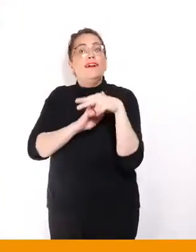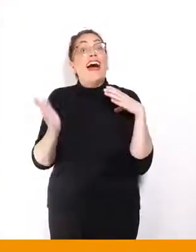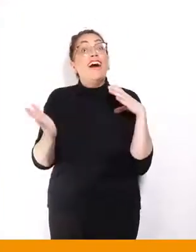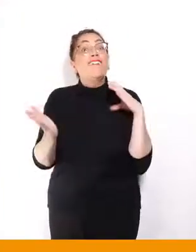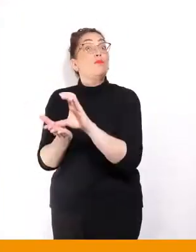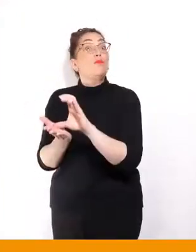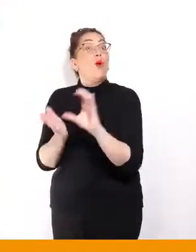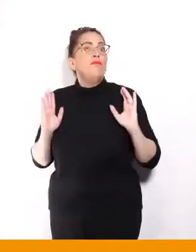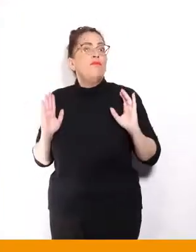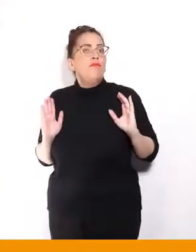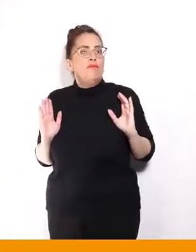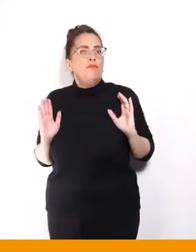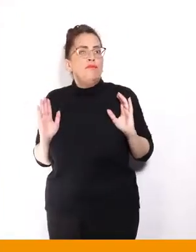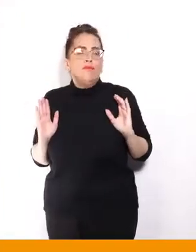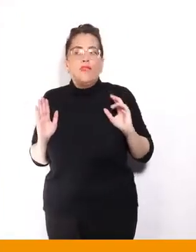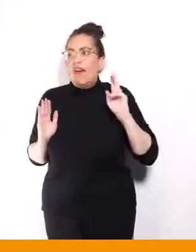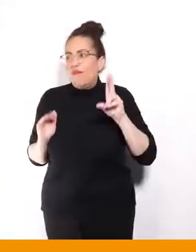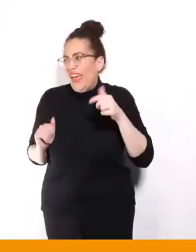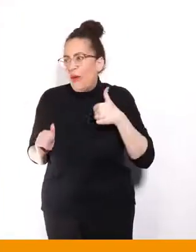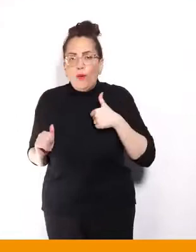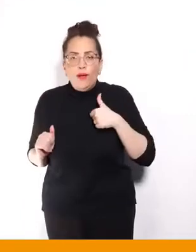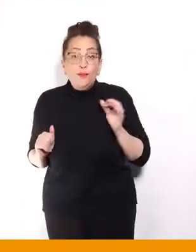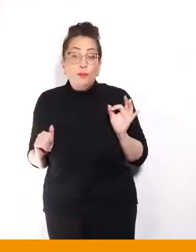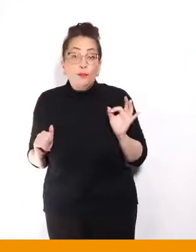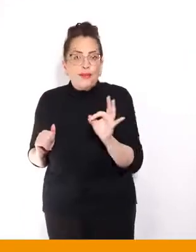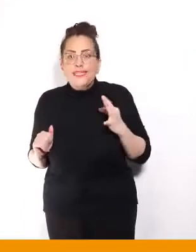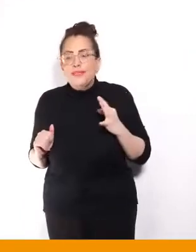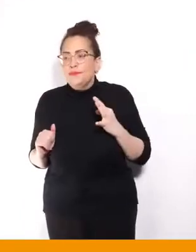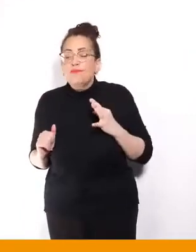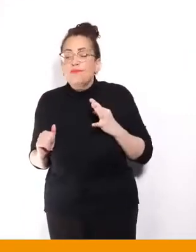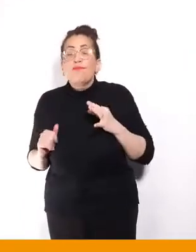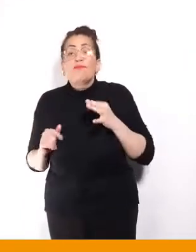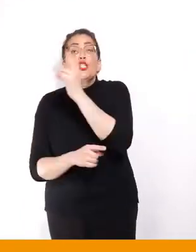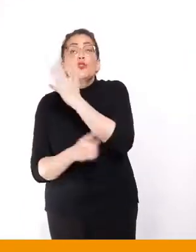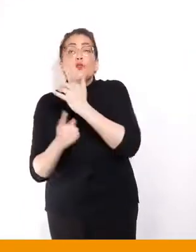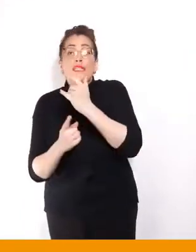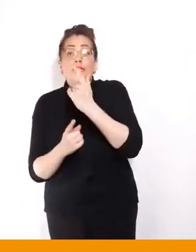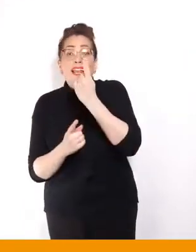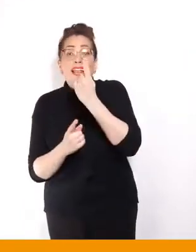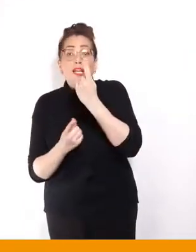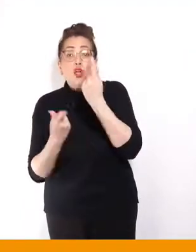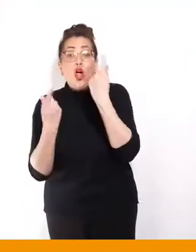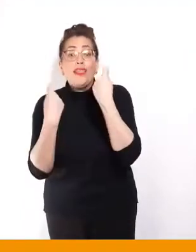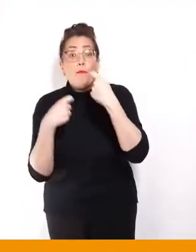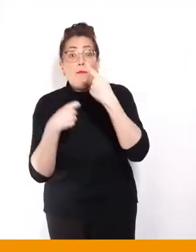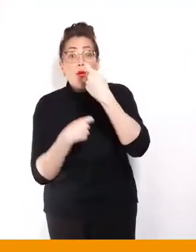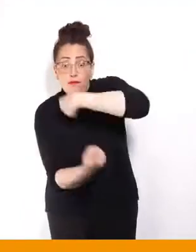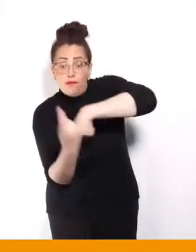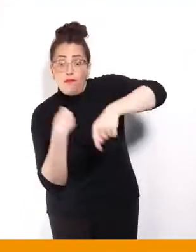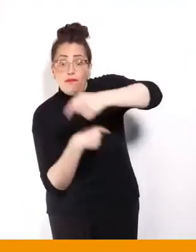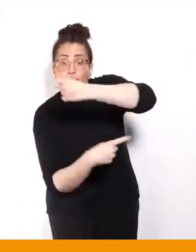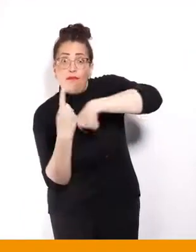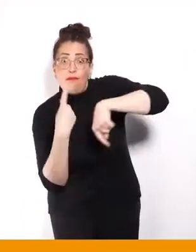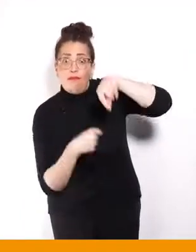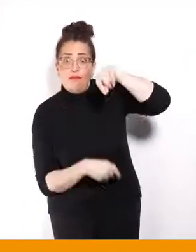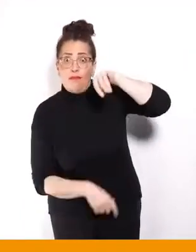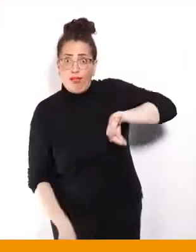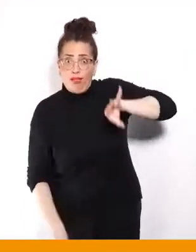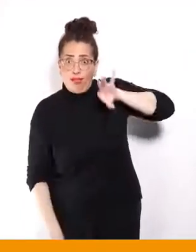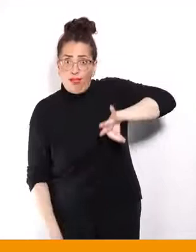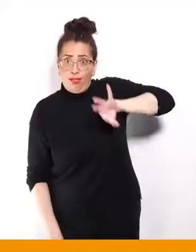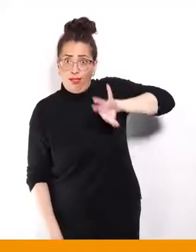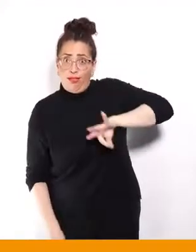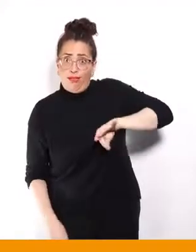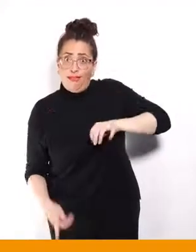j'étais totalement cynique, c'est très rentable pour la société. C'est très rentable pour la société, même économiquement. Même